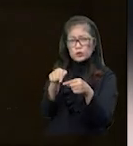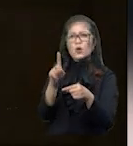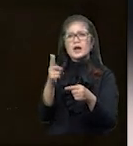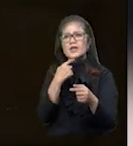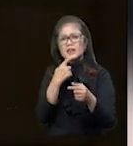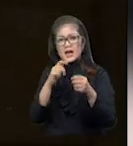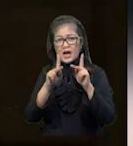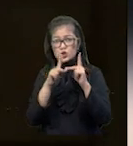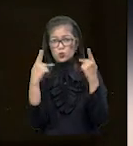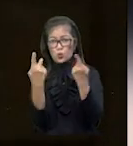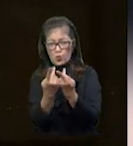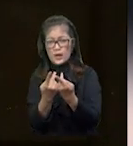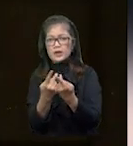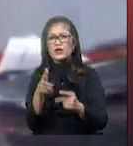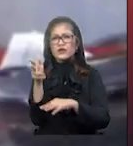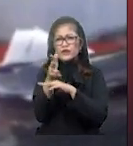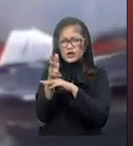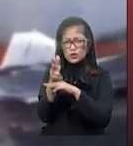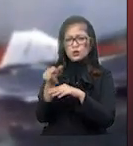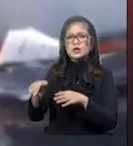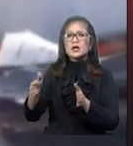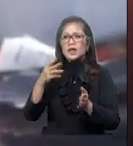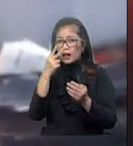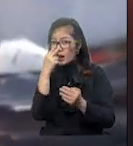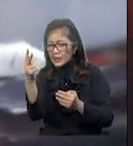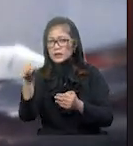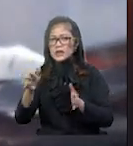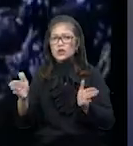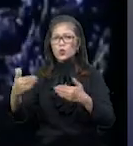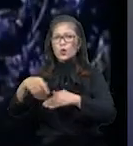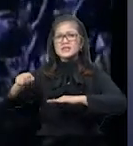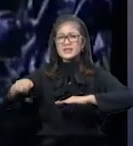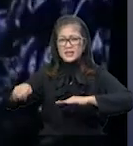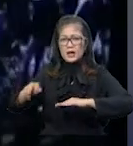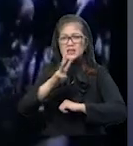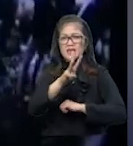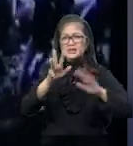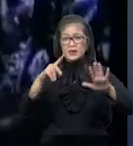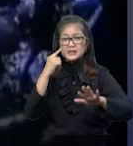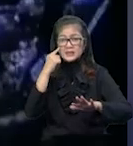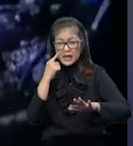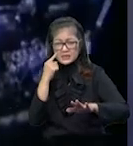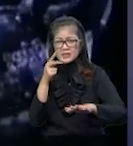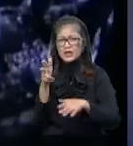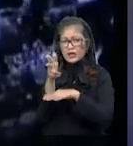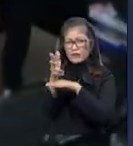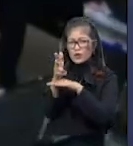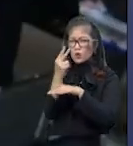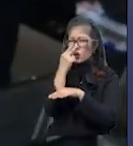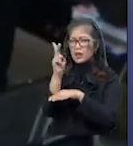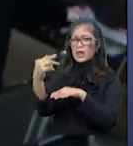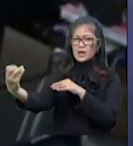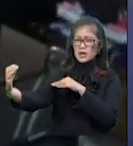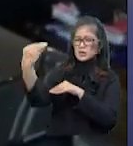di stadion Kanjuruhan video ini diputar di ruang sidang ya menghadirkan 39 saksi dalam video memperlihatkan